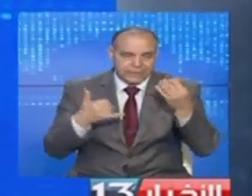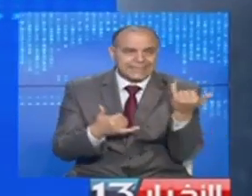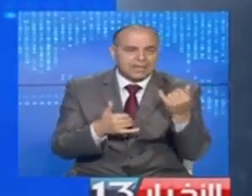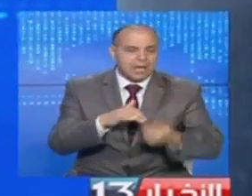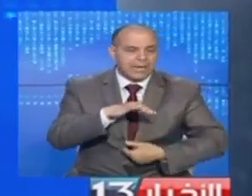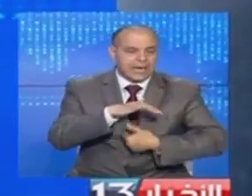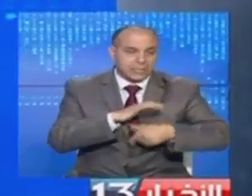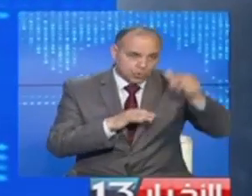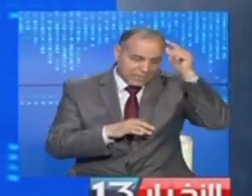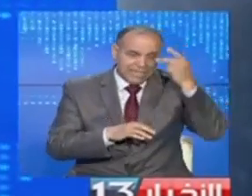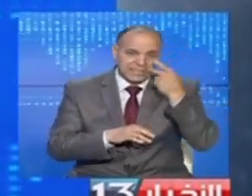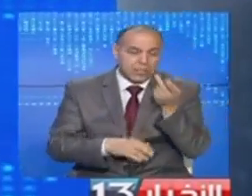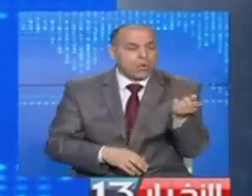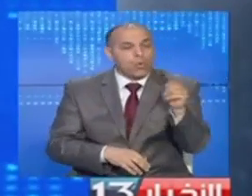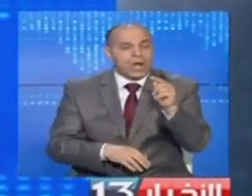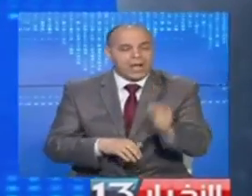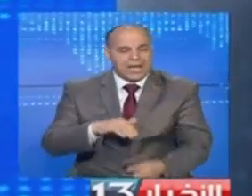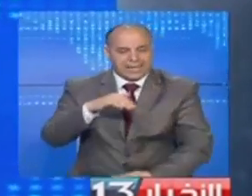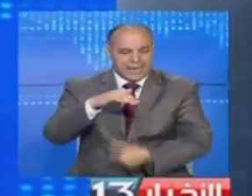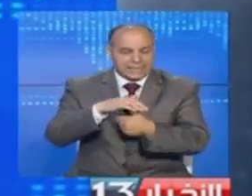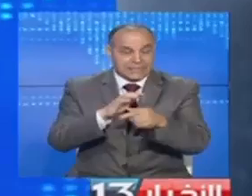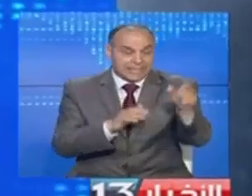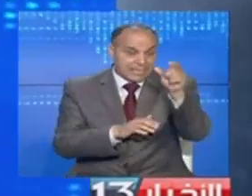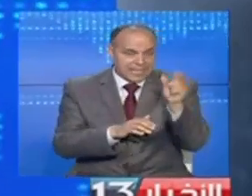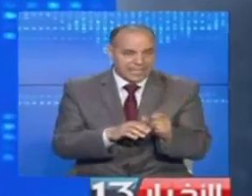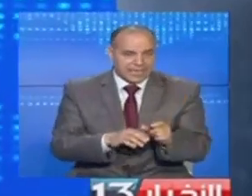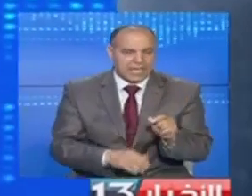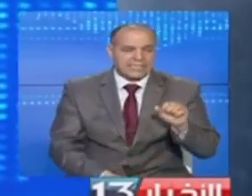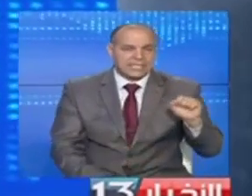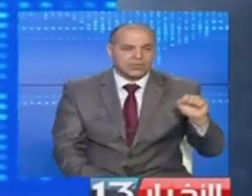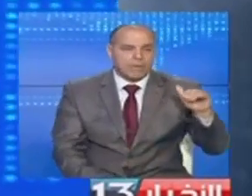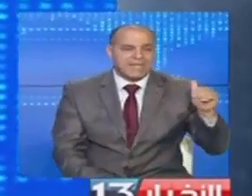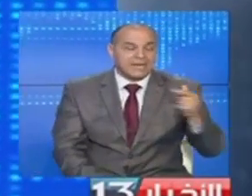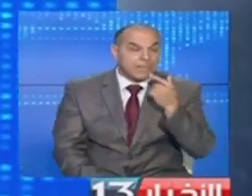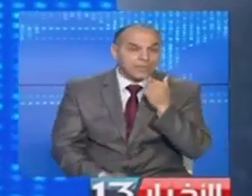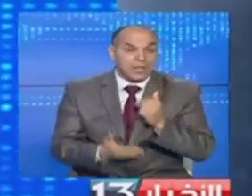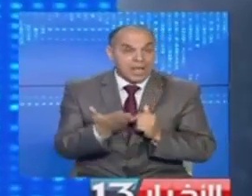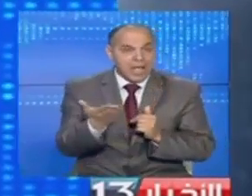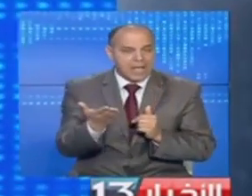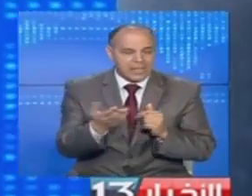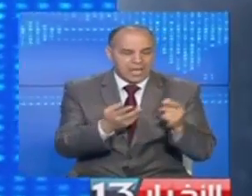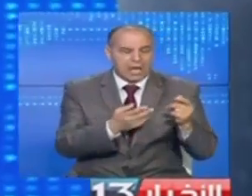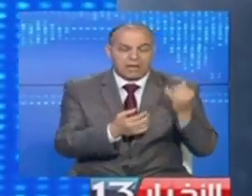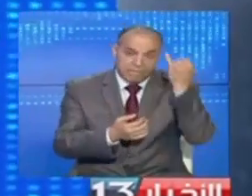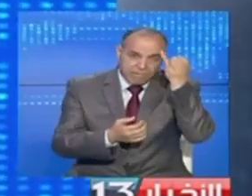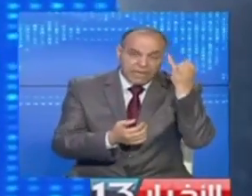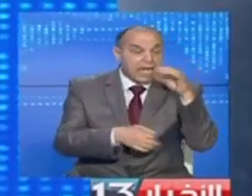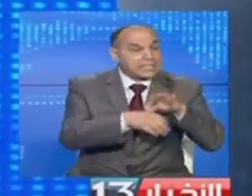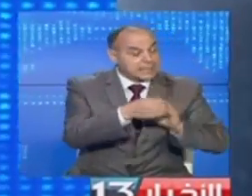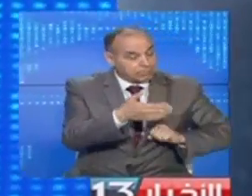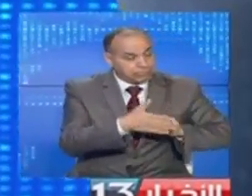من رئيس الجمهورية قيس سعيد ونظيره الإيطالي سيرجيو ماتاريلا. وتأتي هذه البادرة